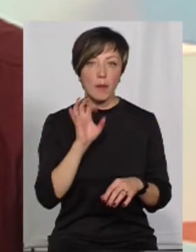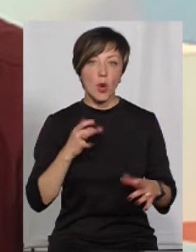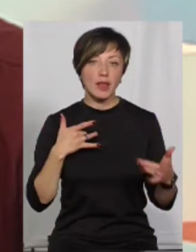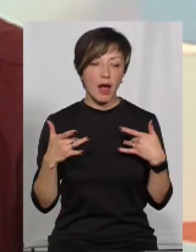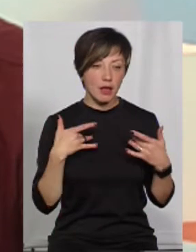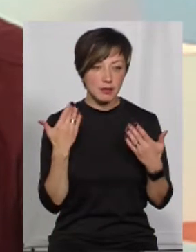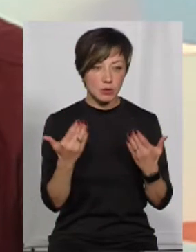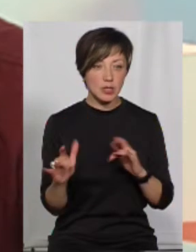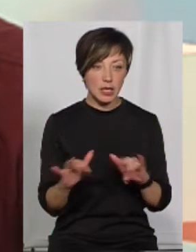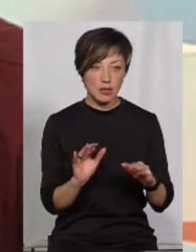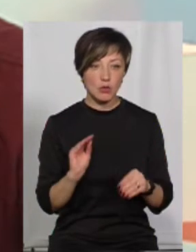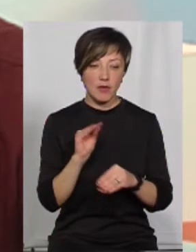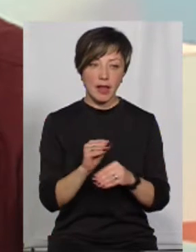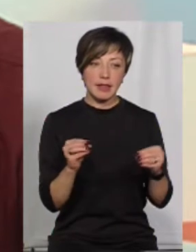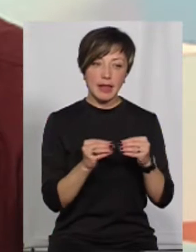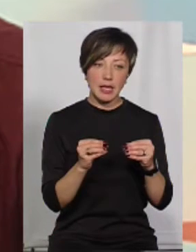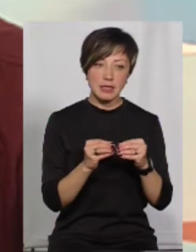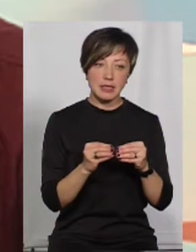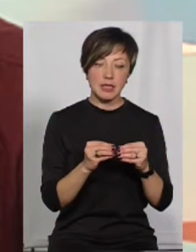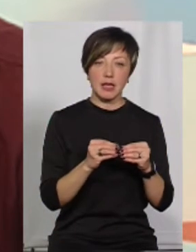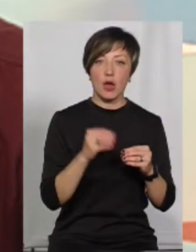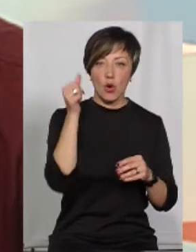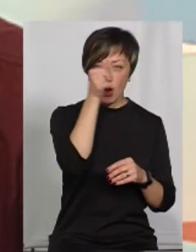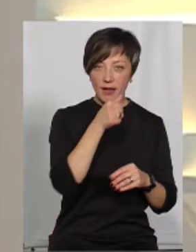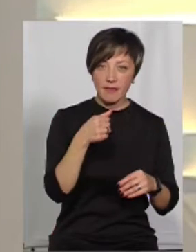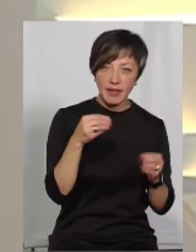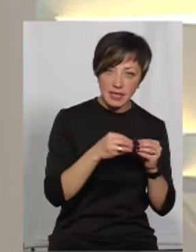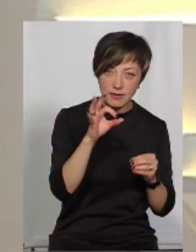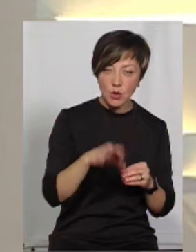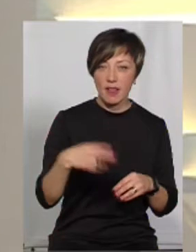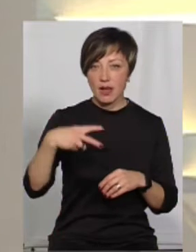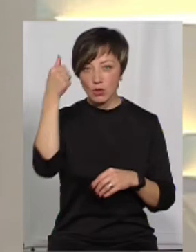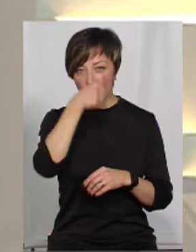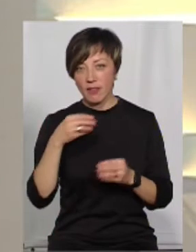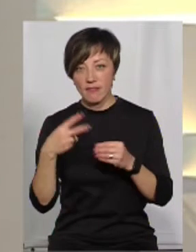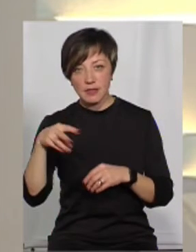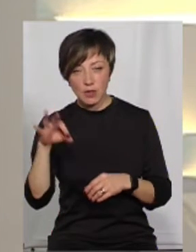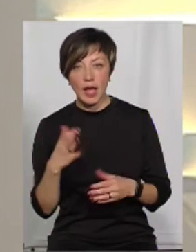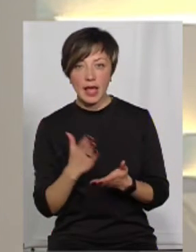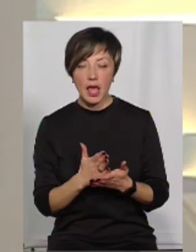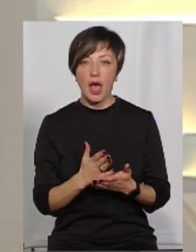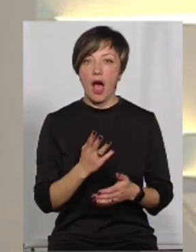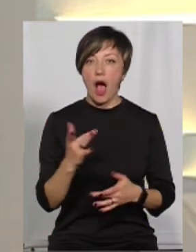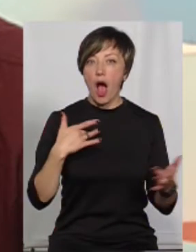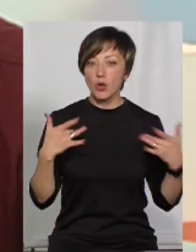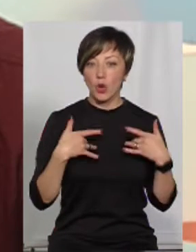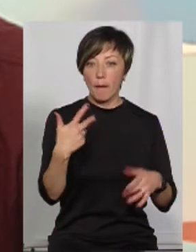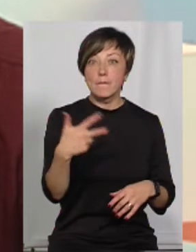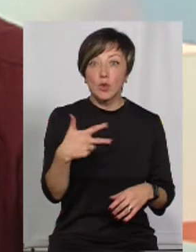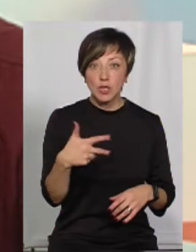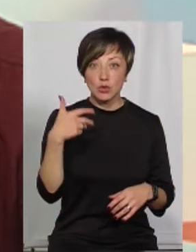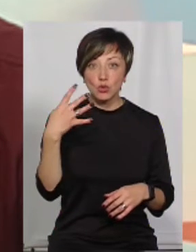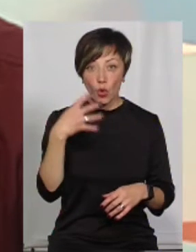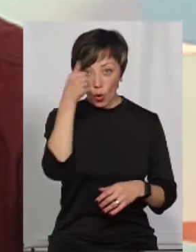театри та театральну діяльність теж додає відповідно 10 років 10%, 20 років 20%, а є актори, які у нас працюють по